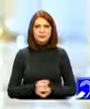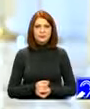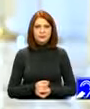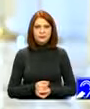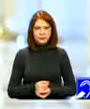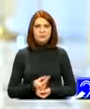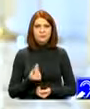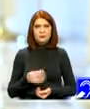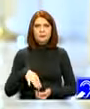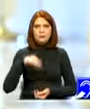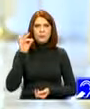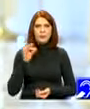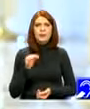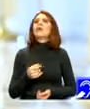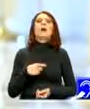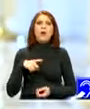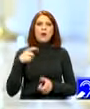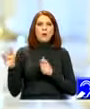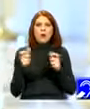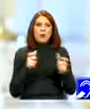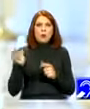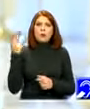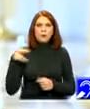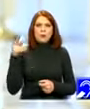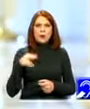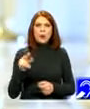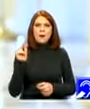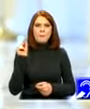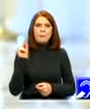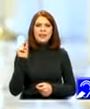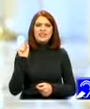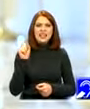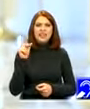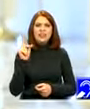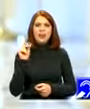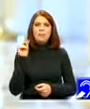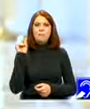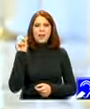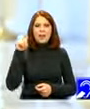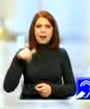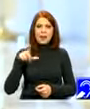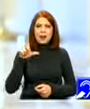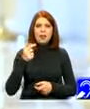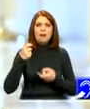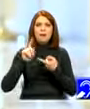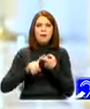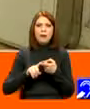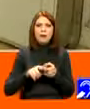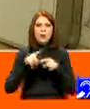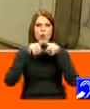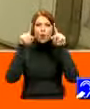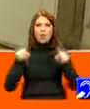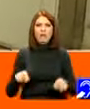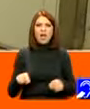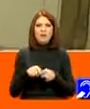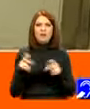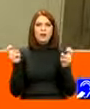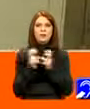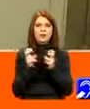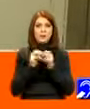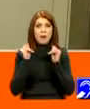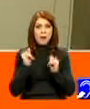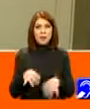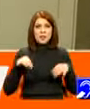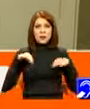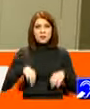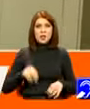pfu găsită sunt o controversă în continuare între partidele din coaliție pe tema a facturilor de energie iata astazi